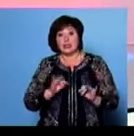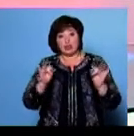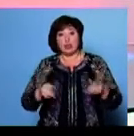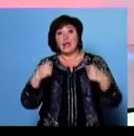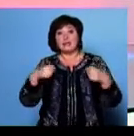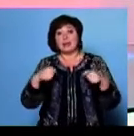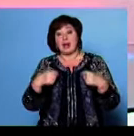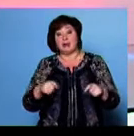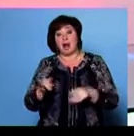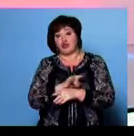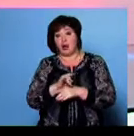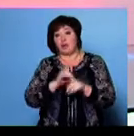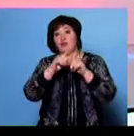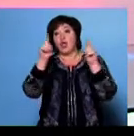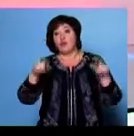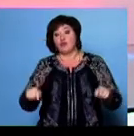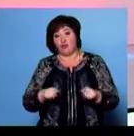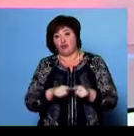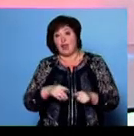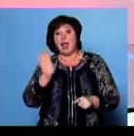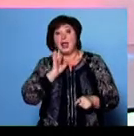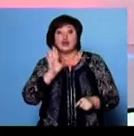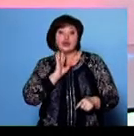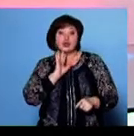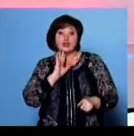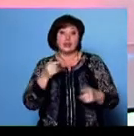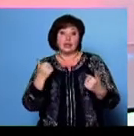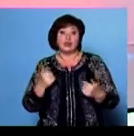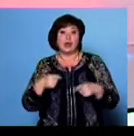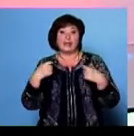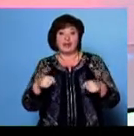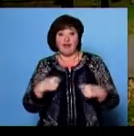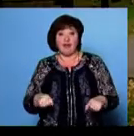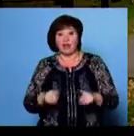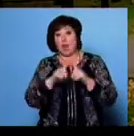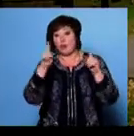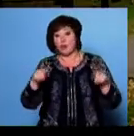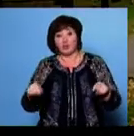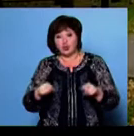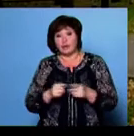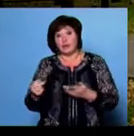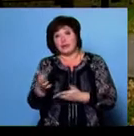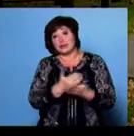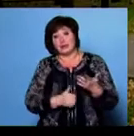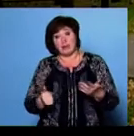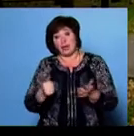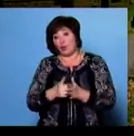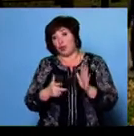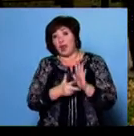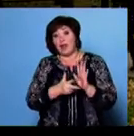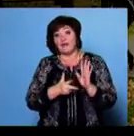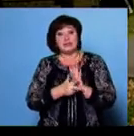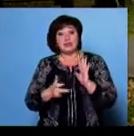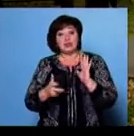липовых путевок в один из детских черноморских лагерей. Подробности рассказали полицейские. Ижевчанка предлагала приобрести путевки по